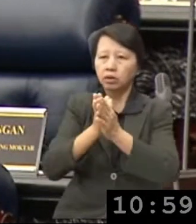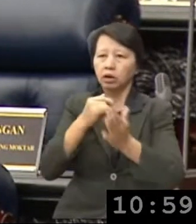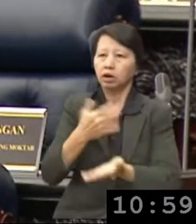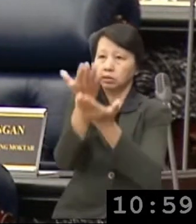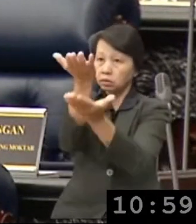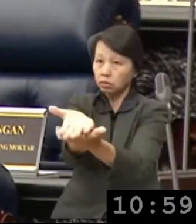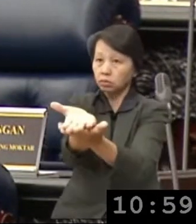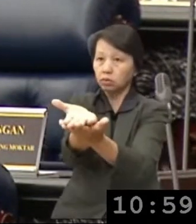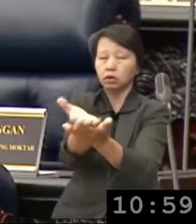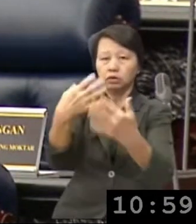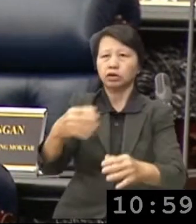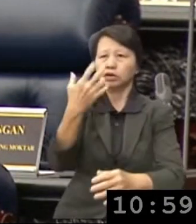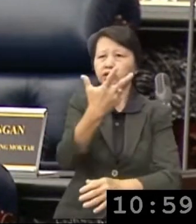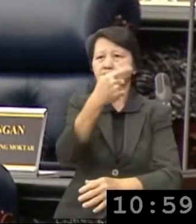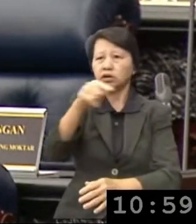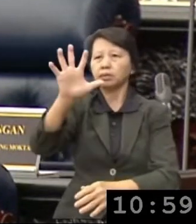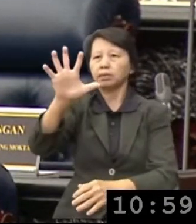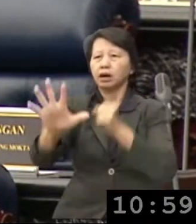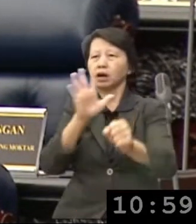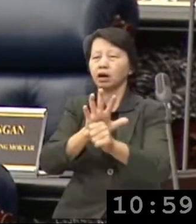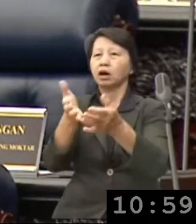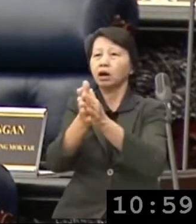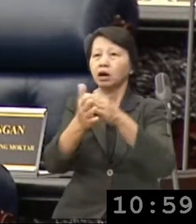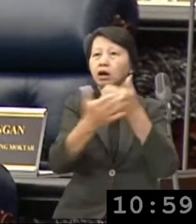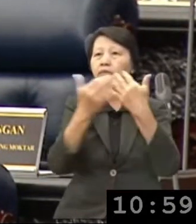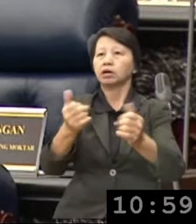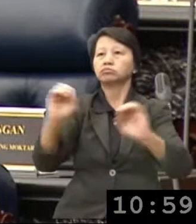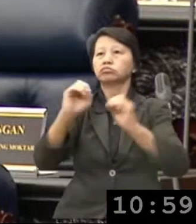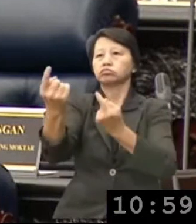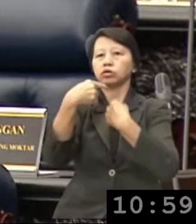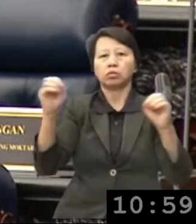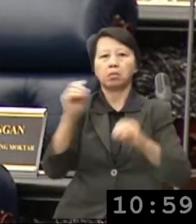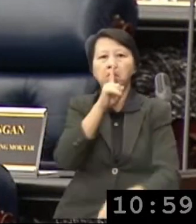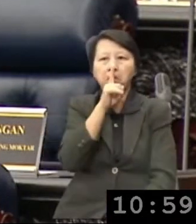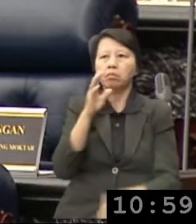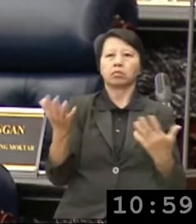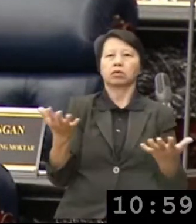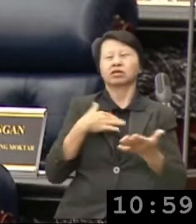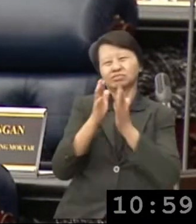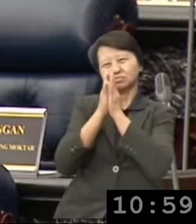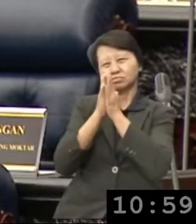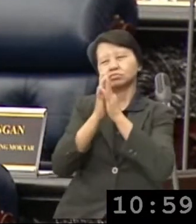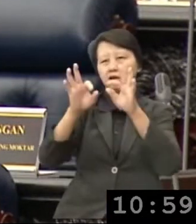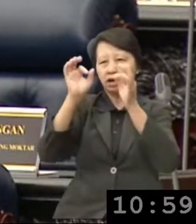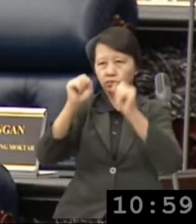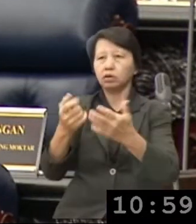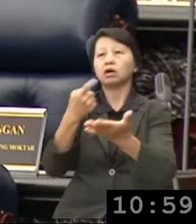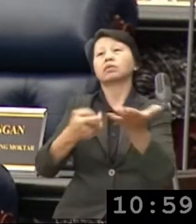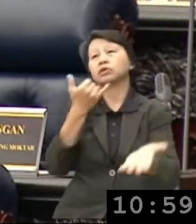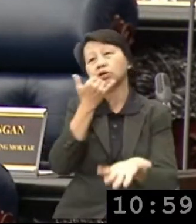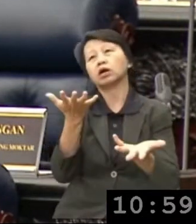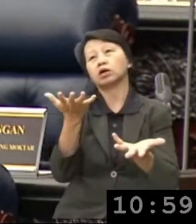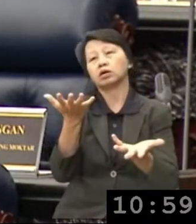kemukan tu yang telah 3 EMP tahun warga emas tu sampai hari ini tak ada jawapan saya mohon jasa Kalau boleh apa salah